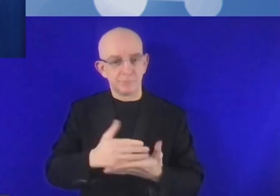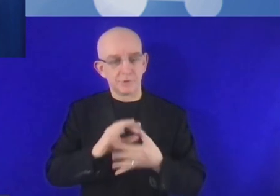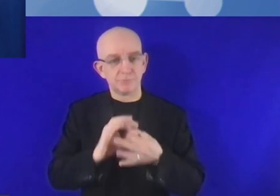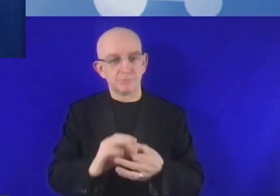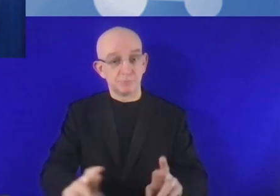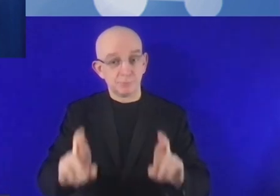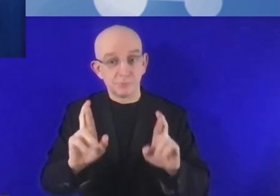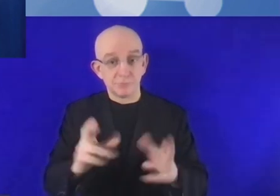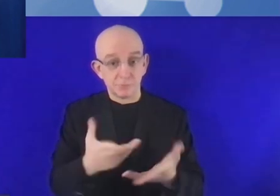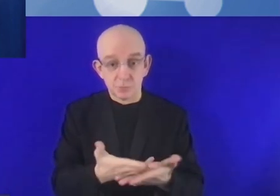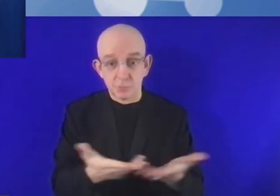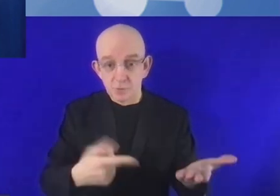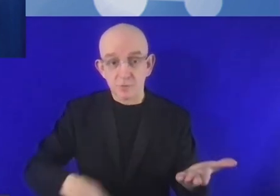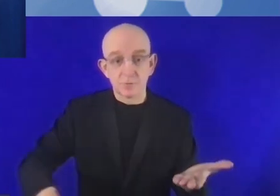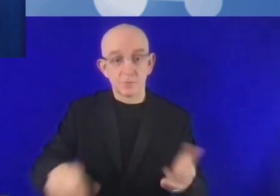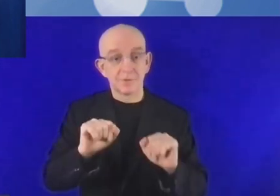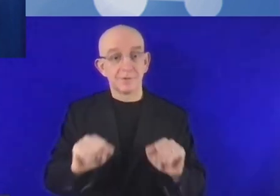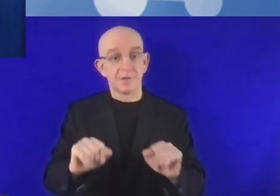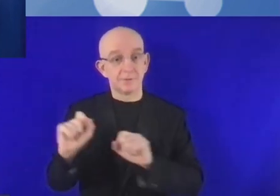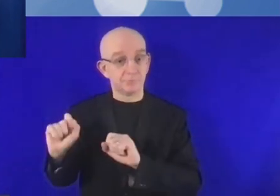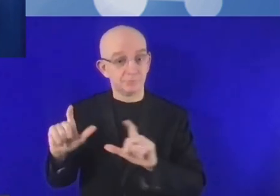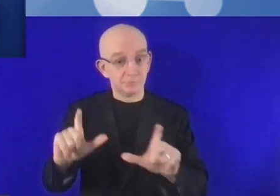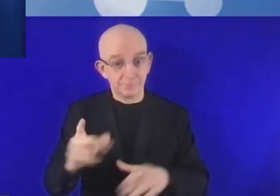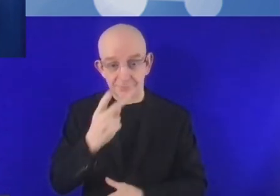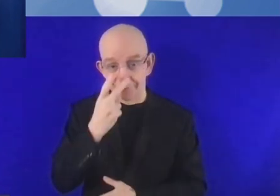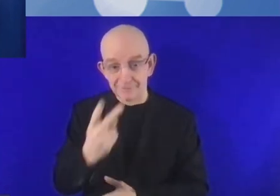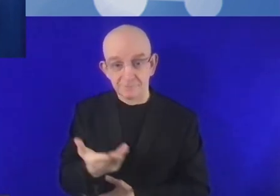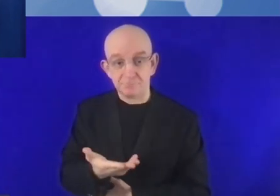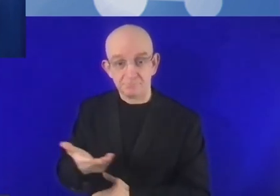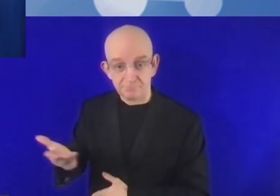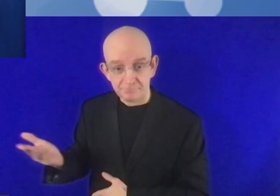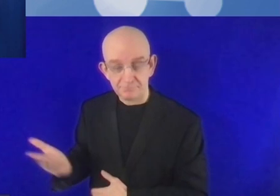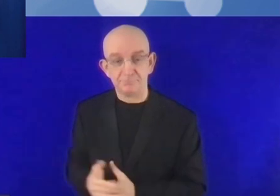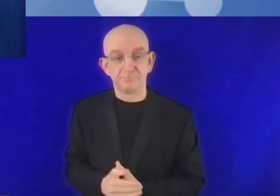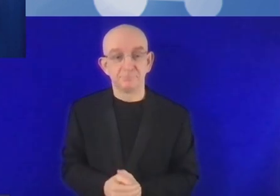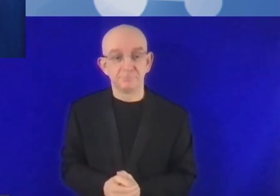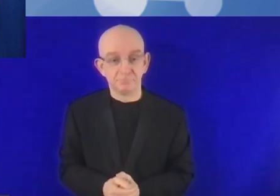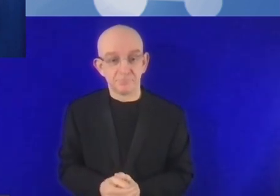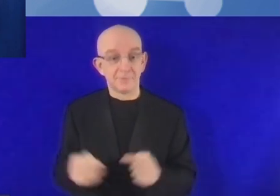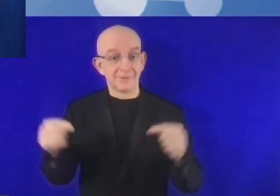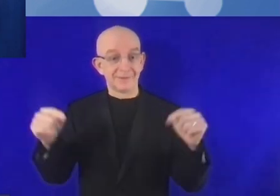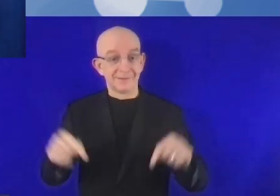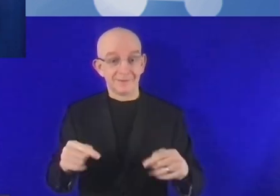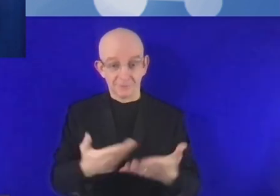organizacji związanych z cyfryzacją. Chcę Państwu przekazać moje najlepsze